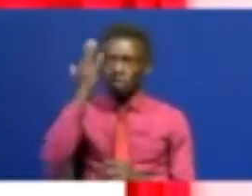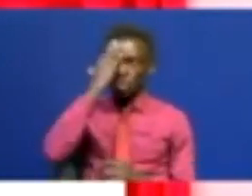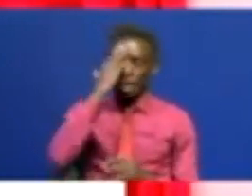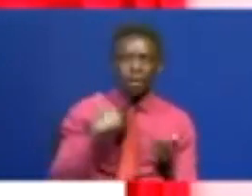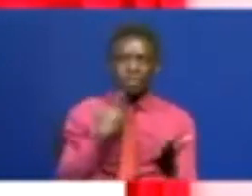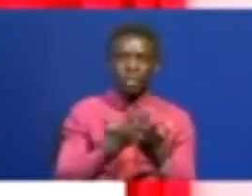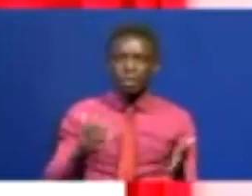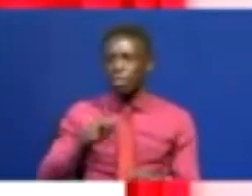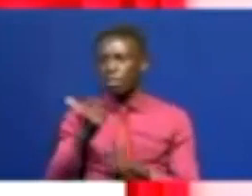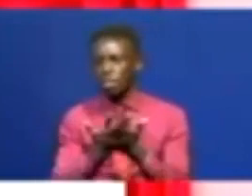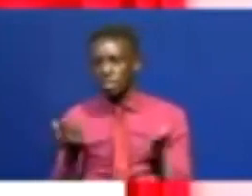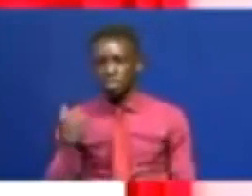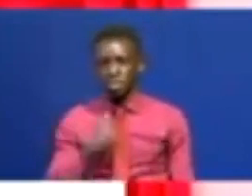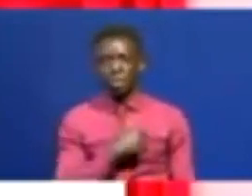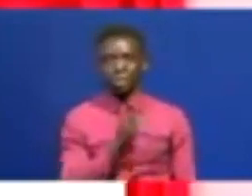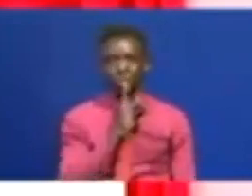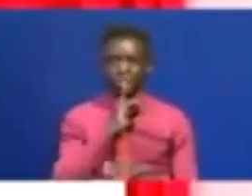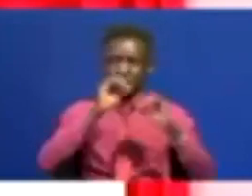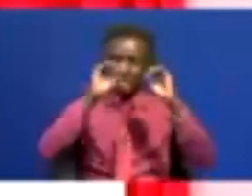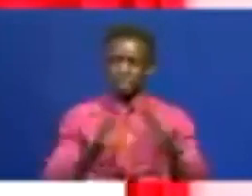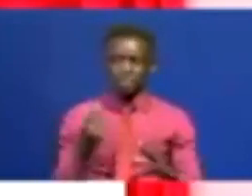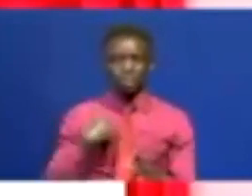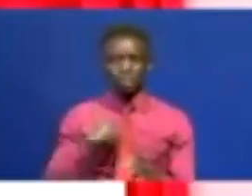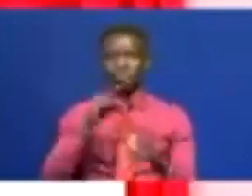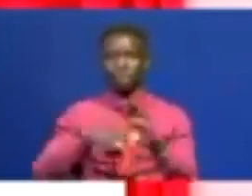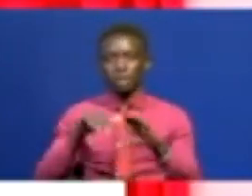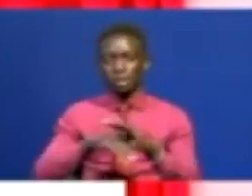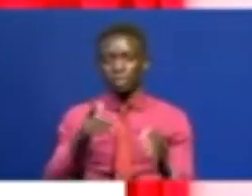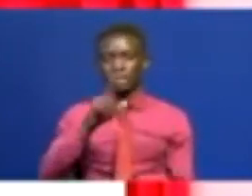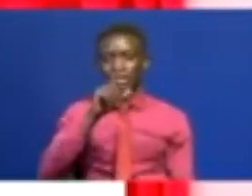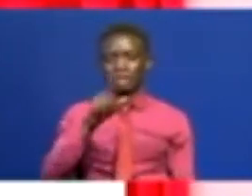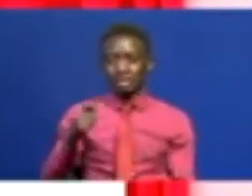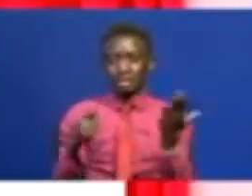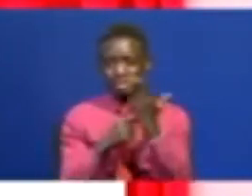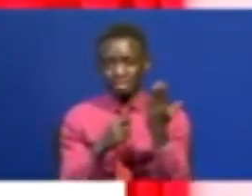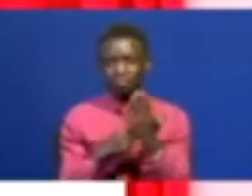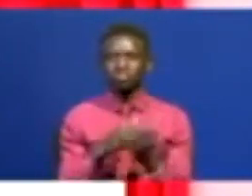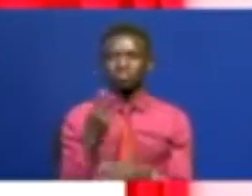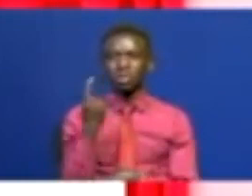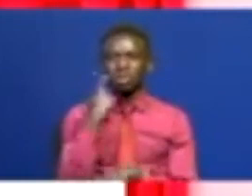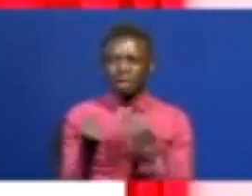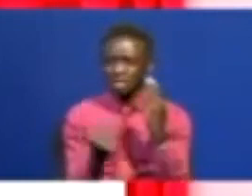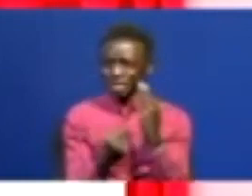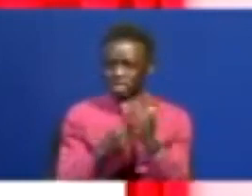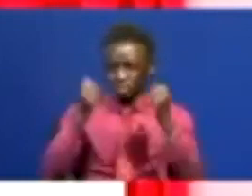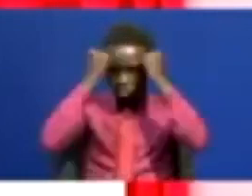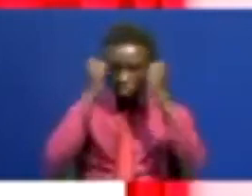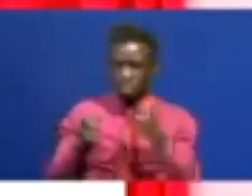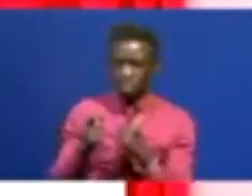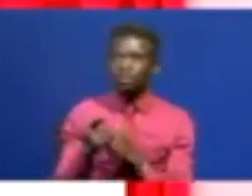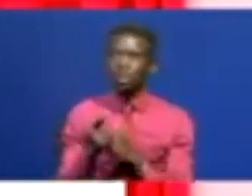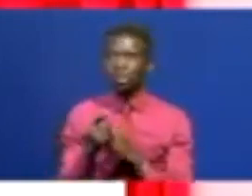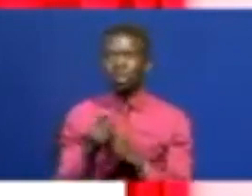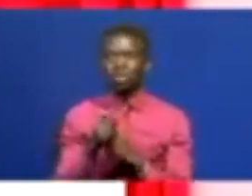mengine, tumeongeza walimu katika TVET, another 1,500 tutors iko katika budget yetu ya mwaka huu,